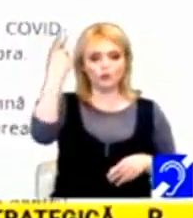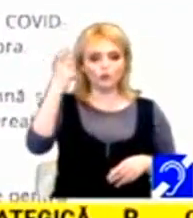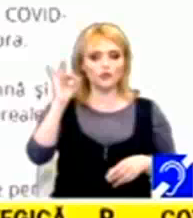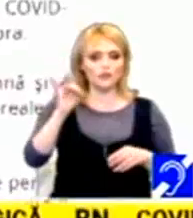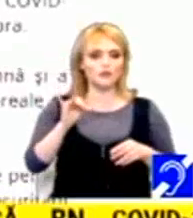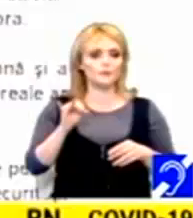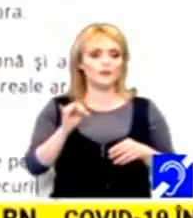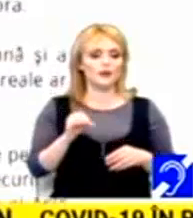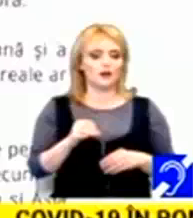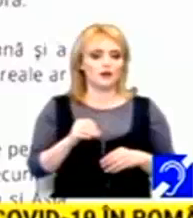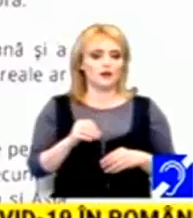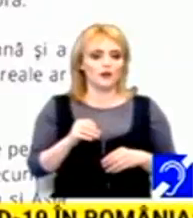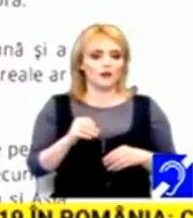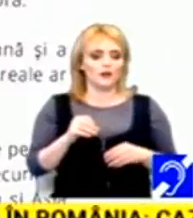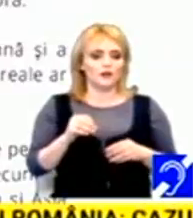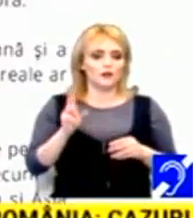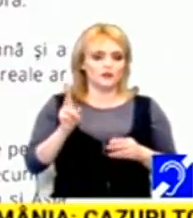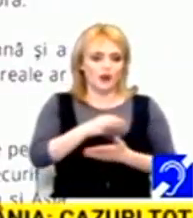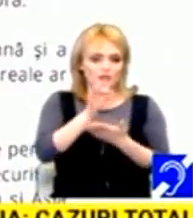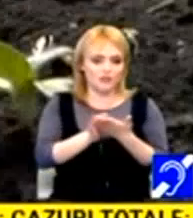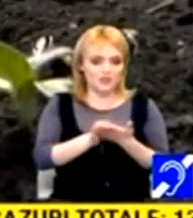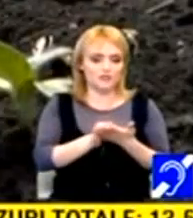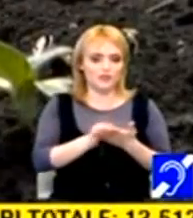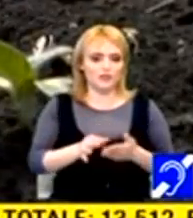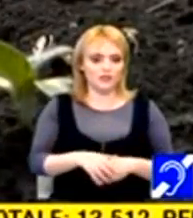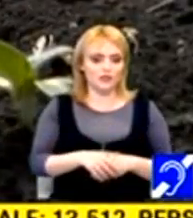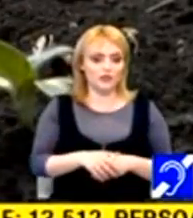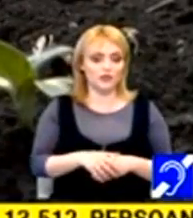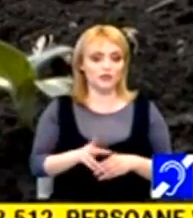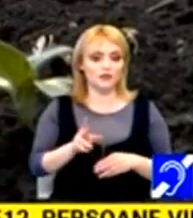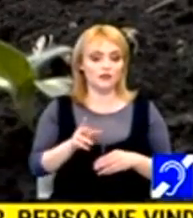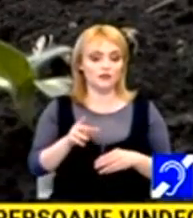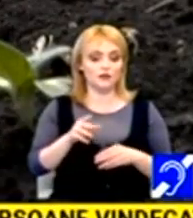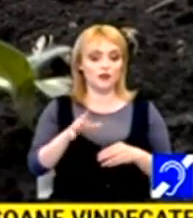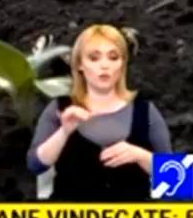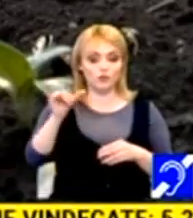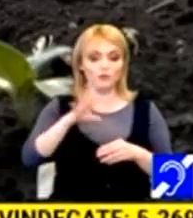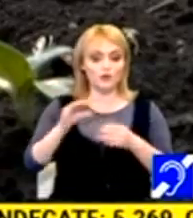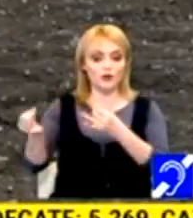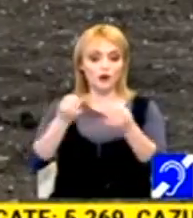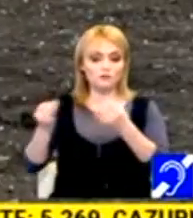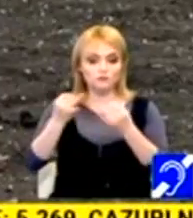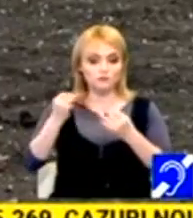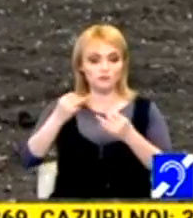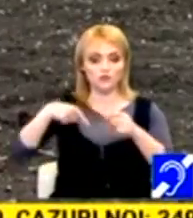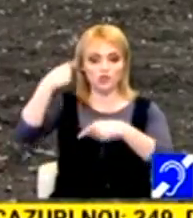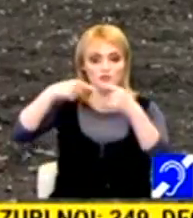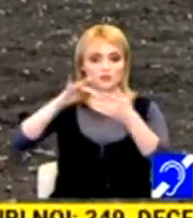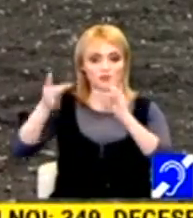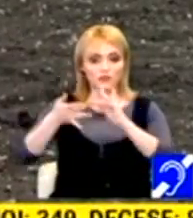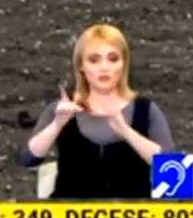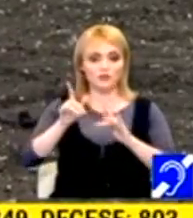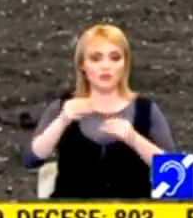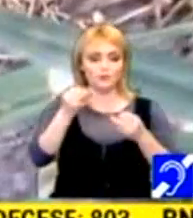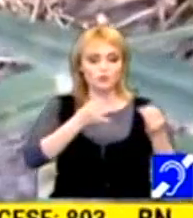Organizației pentru Alimentație și Agricultura Națiunilor Unite în Republica Moldova au avut un dialog online în care au discutat despre